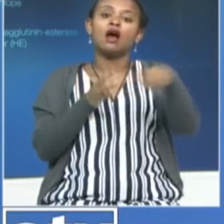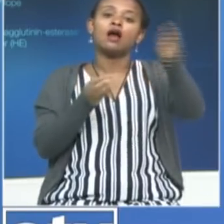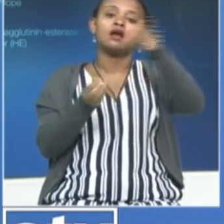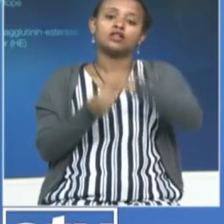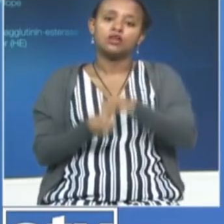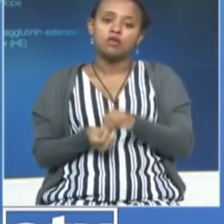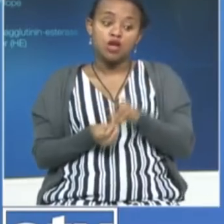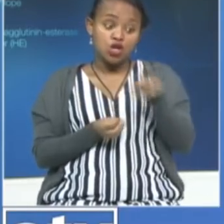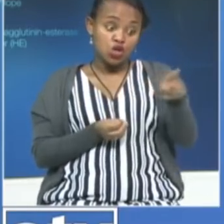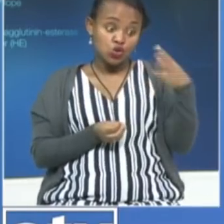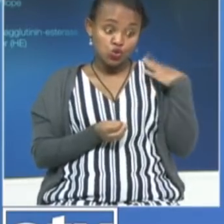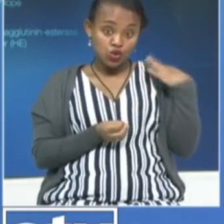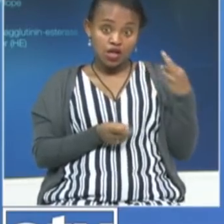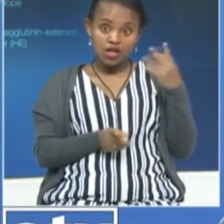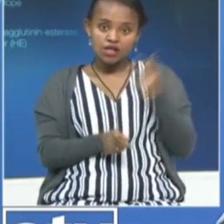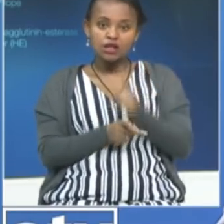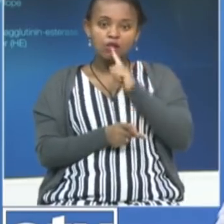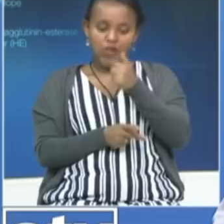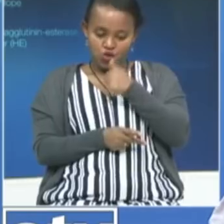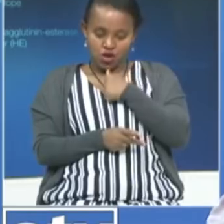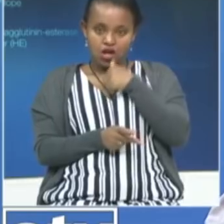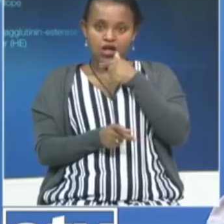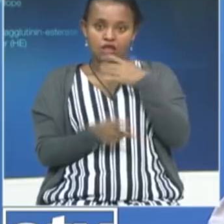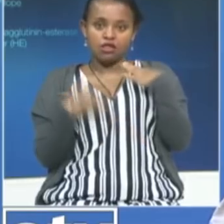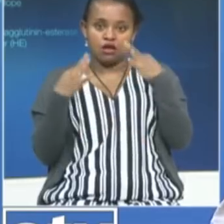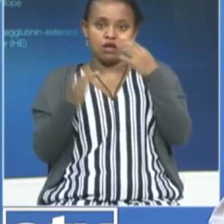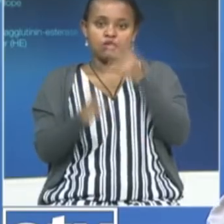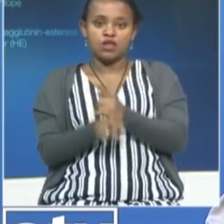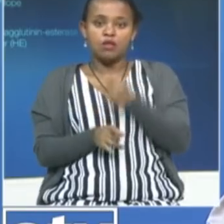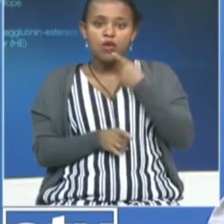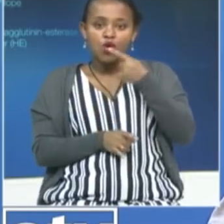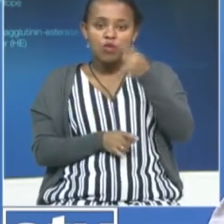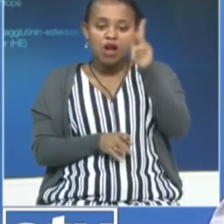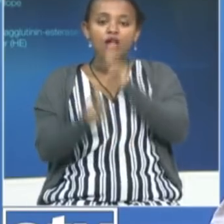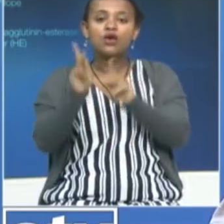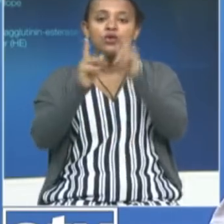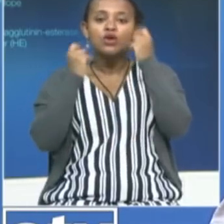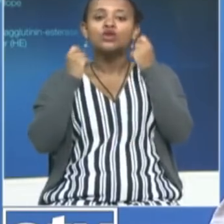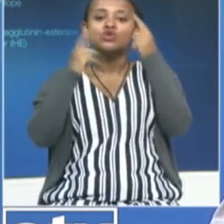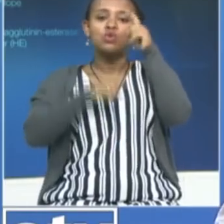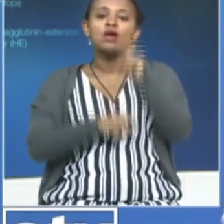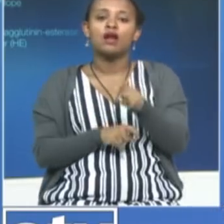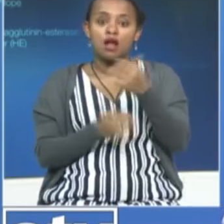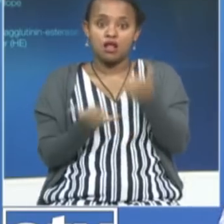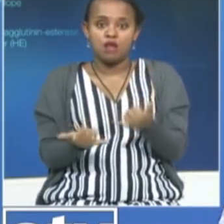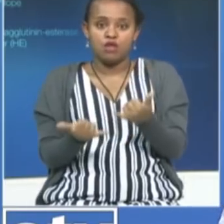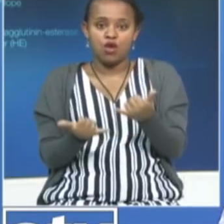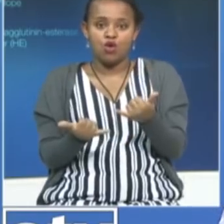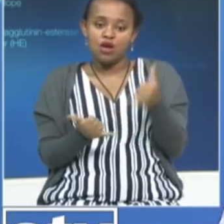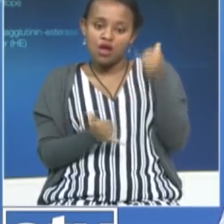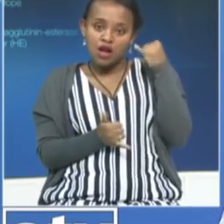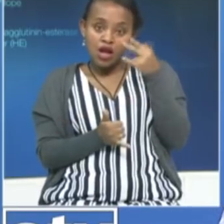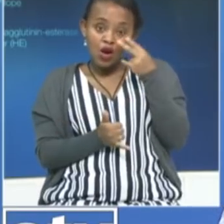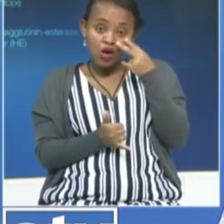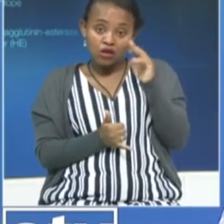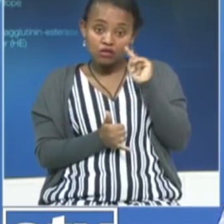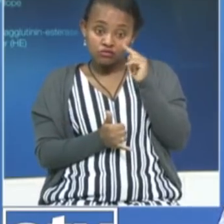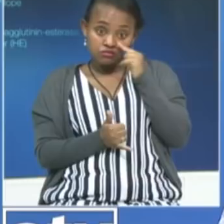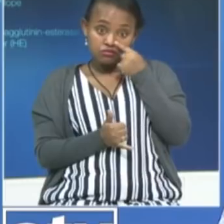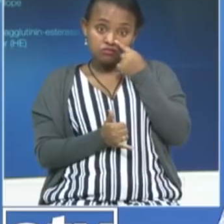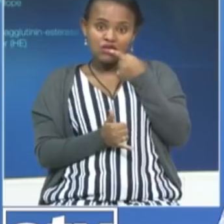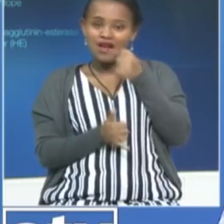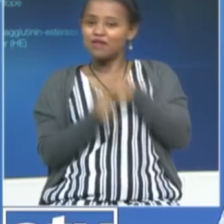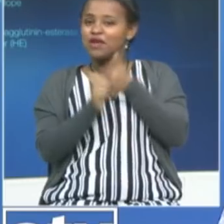ይጨምራል። የእሱ ጤንነት ሲጠበቅ ነው የእኔ ጤንነት የሚጠበቀው የሚለውን ማህበረሰቡ መረዳት አለበት። አሁን ሌላውን አይተን ቸል ብለን